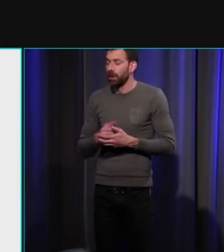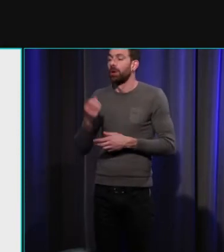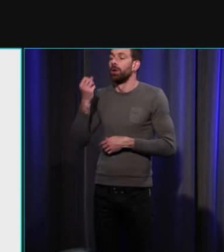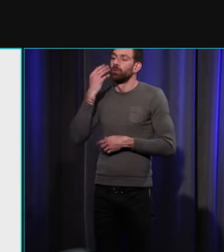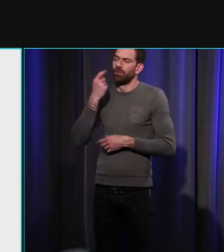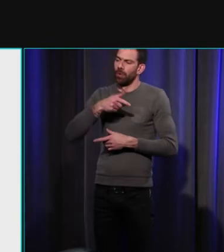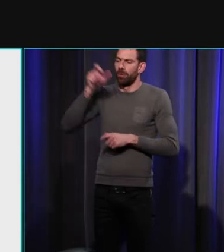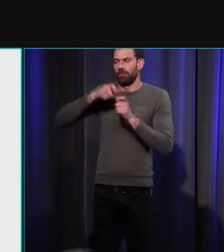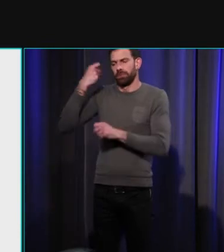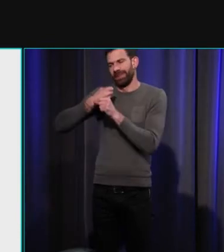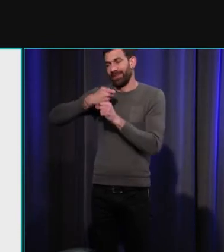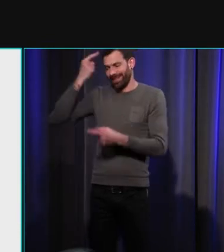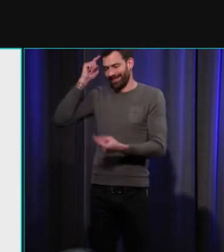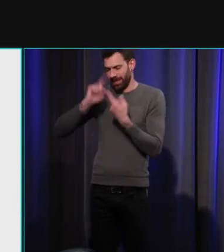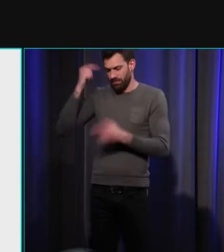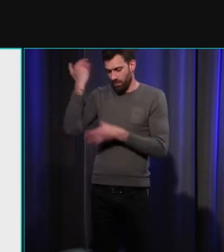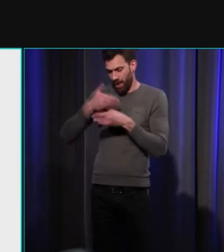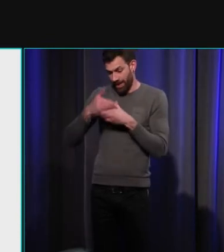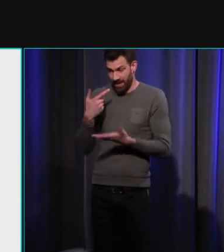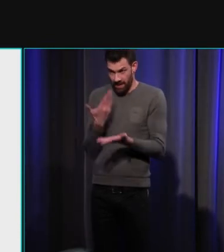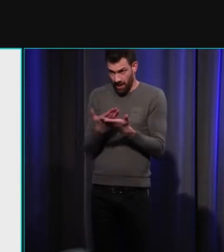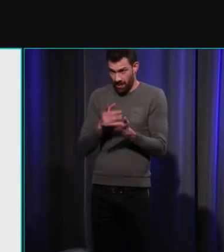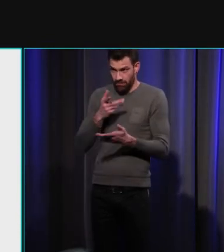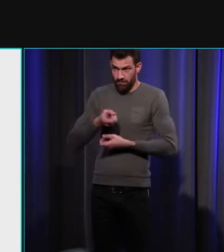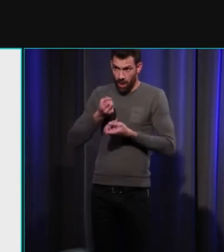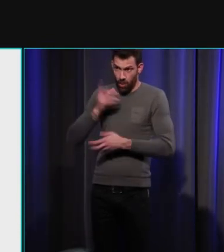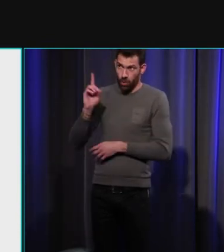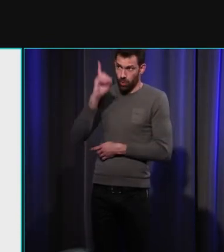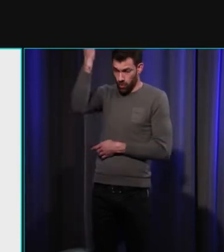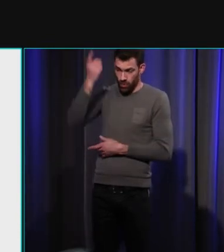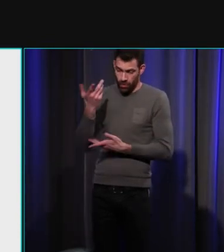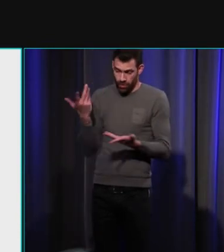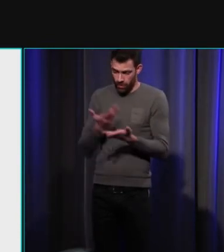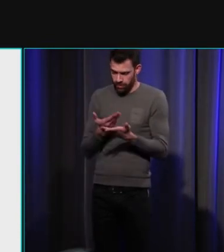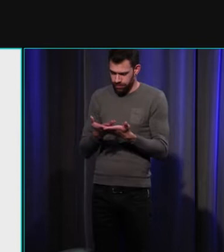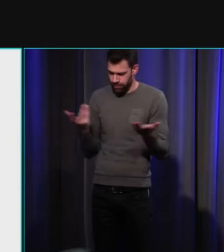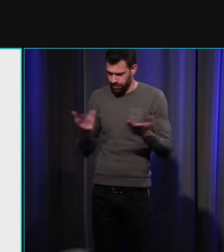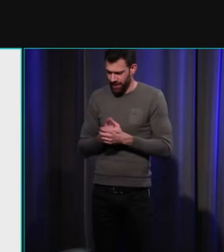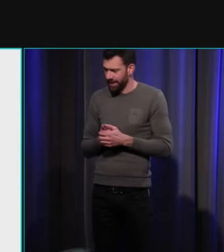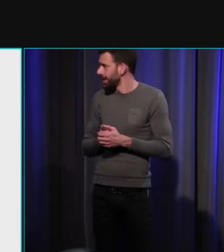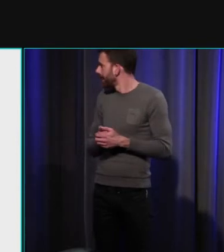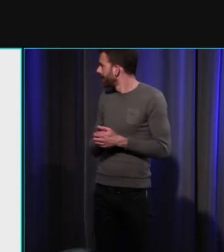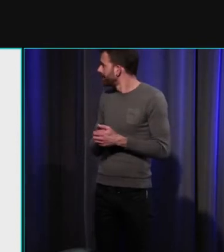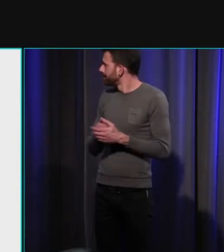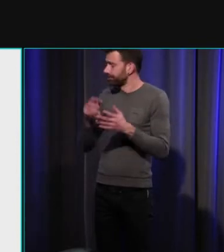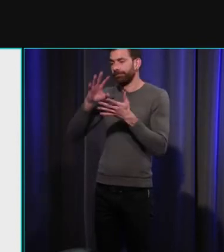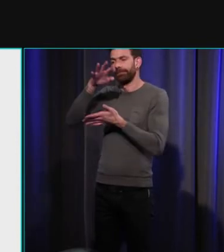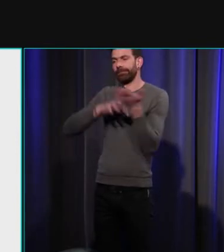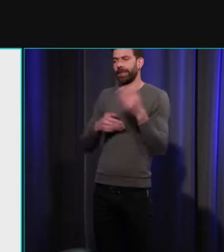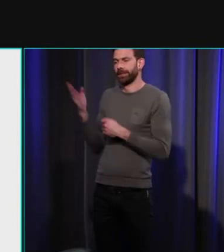médiévaux où il est question de cette parole de dieu vivant efficace plus tranchante qui n'est p quelconque à deux